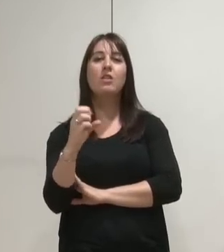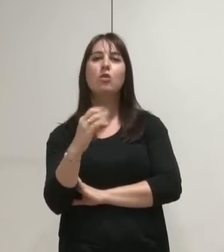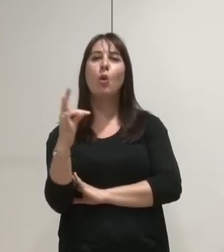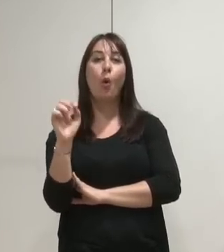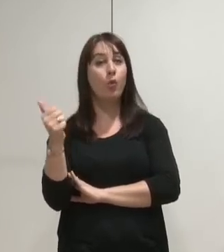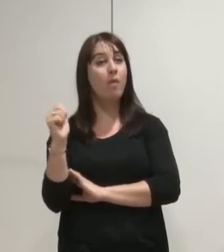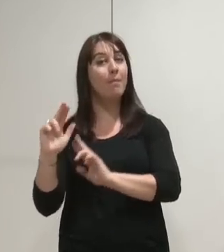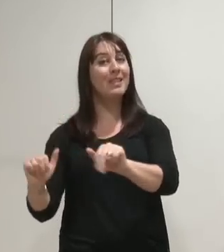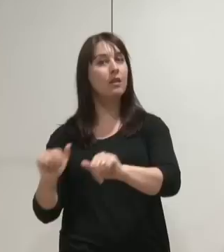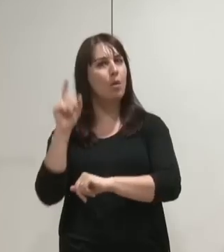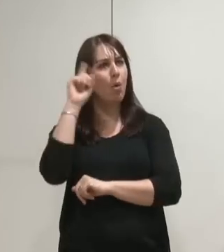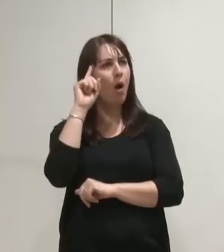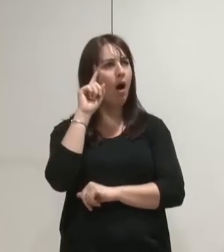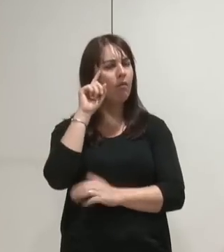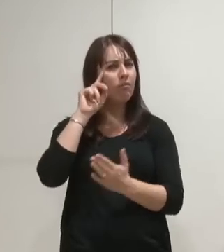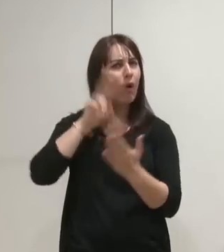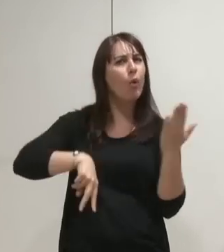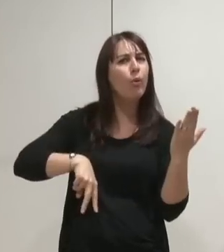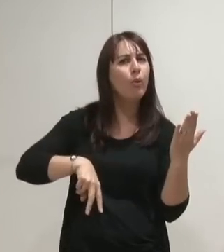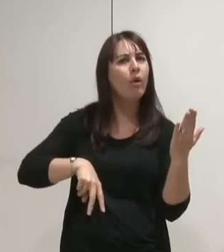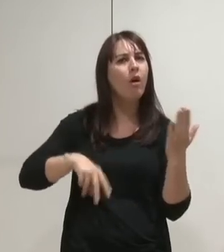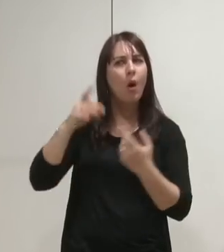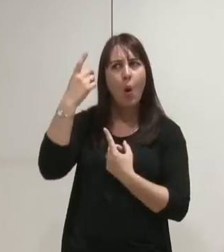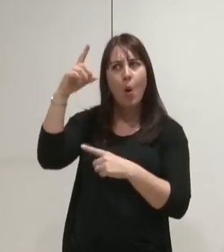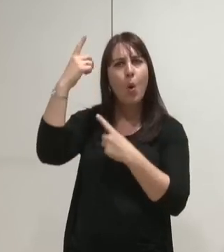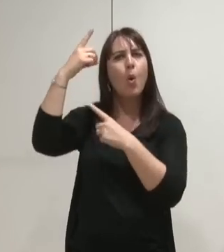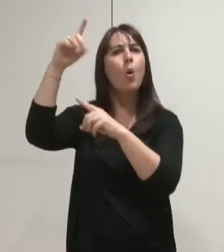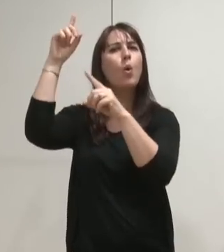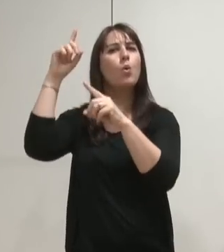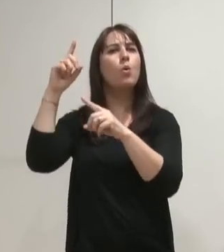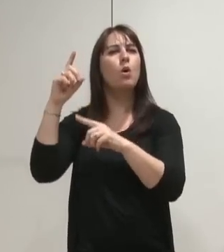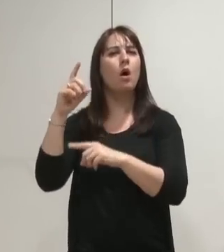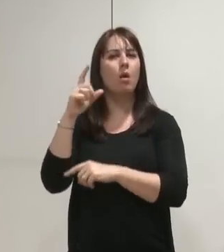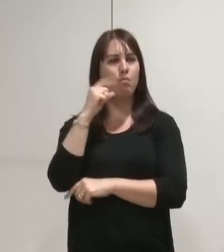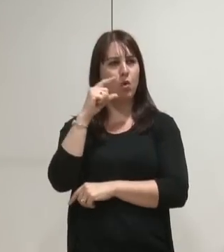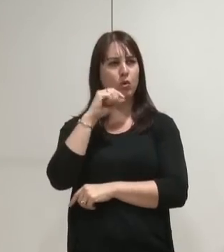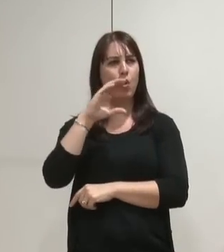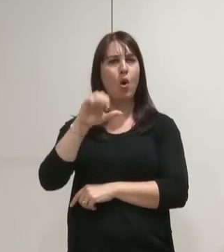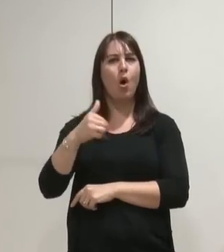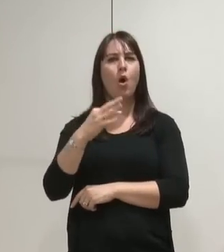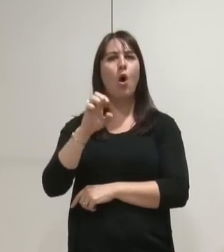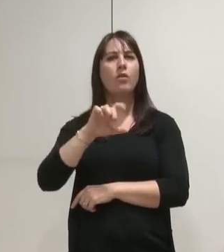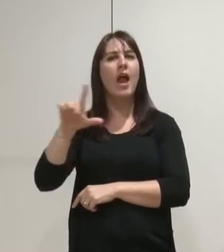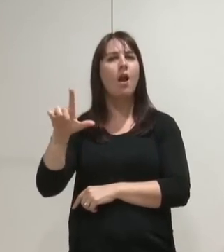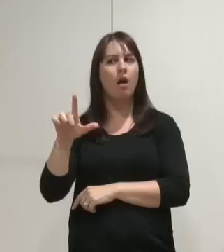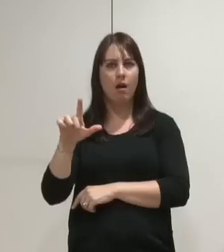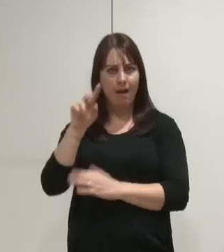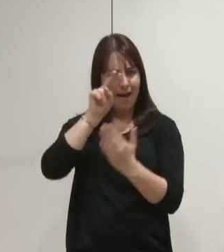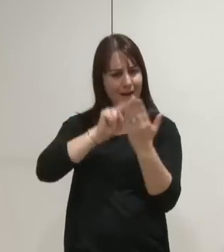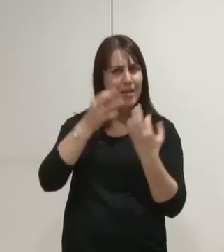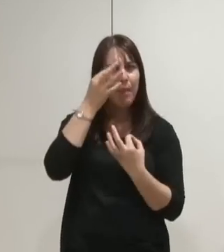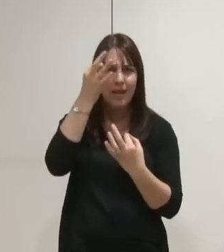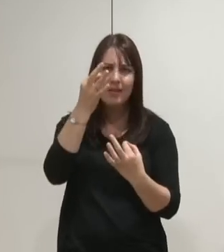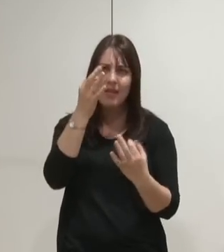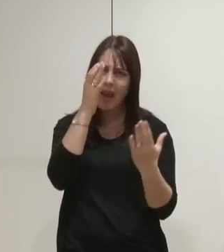lu le recours aujourd'hui seulement porté par Jean-Marc Cantel lisez-le avec attention lisez